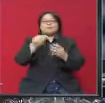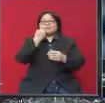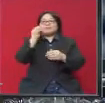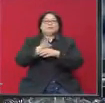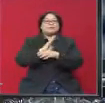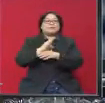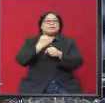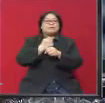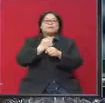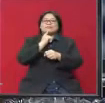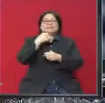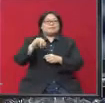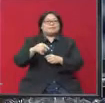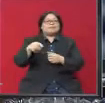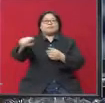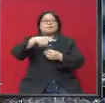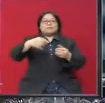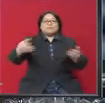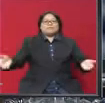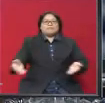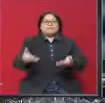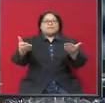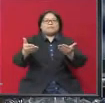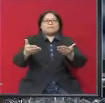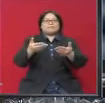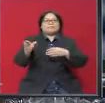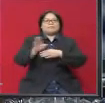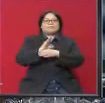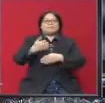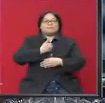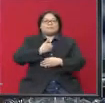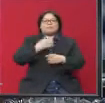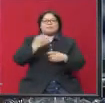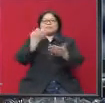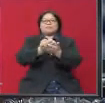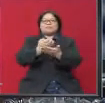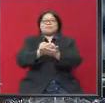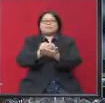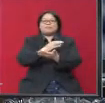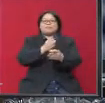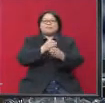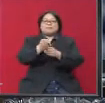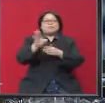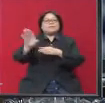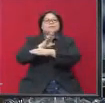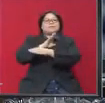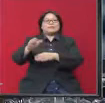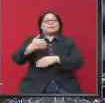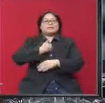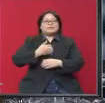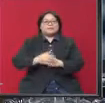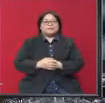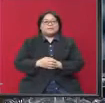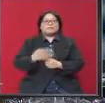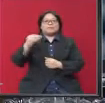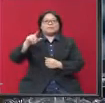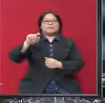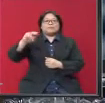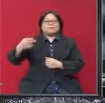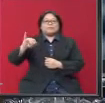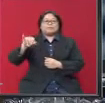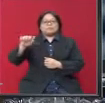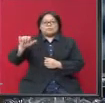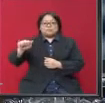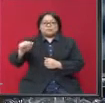pilihan utama masuk perlu didorong untuk Mandiri dalam ekonomi khususnya bidang ku sawanan atau jadi